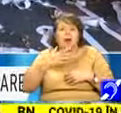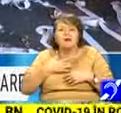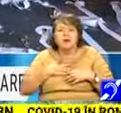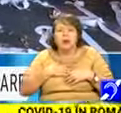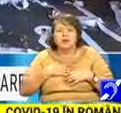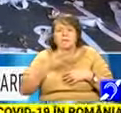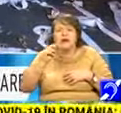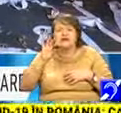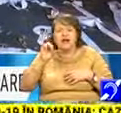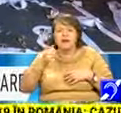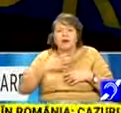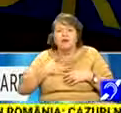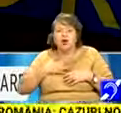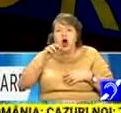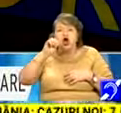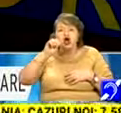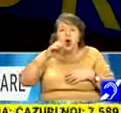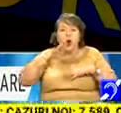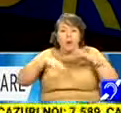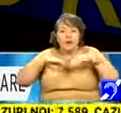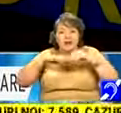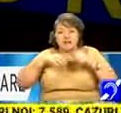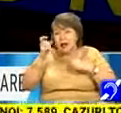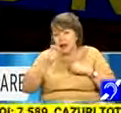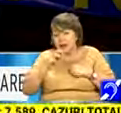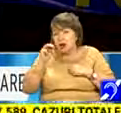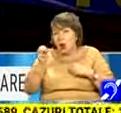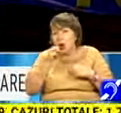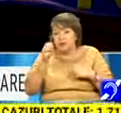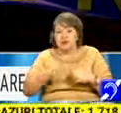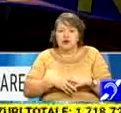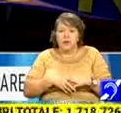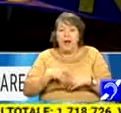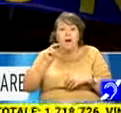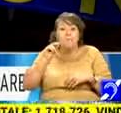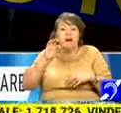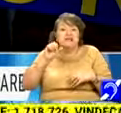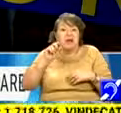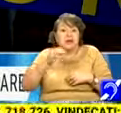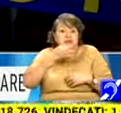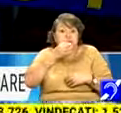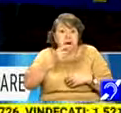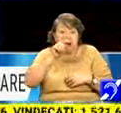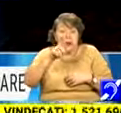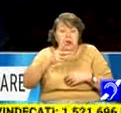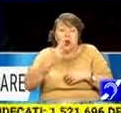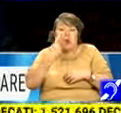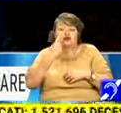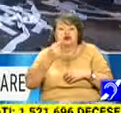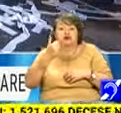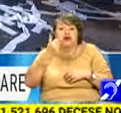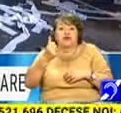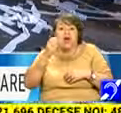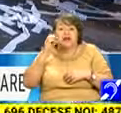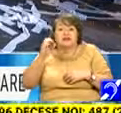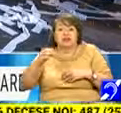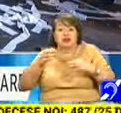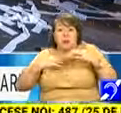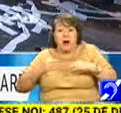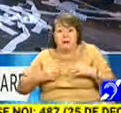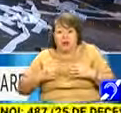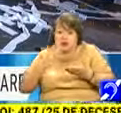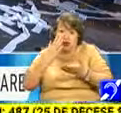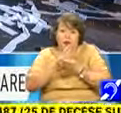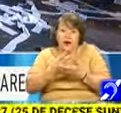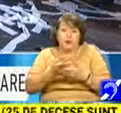de 18, susțin că ei au aproape 160 de parlamentari, de urmare au dreptul de la mai multe ministere. Dar